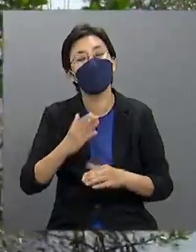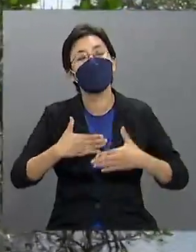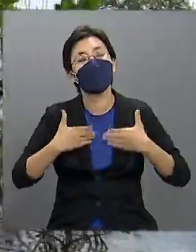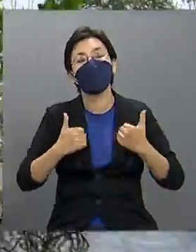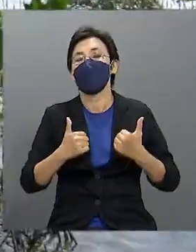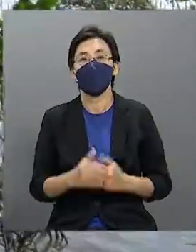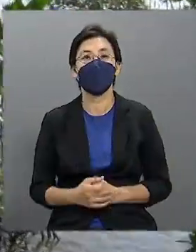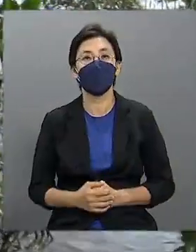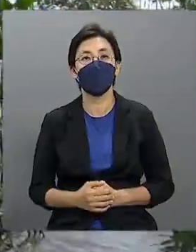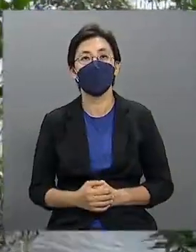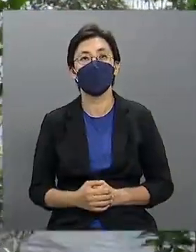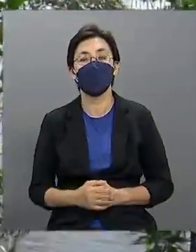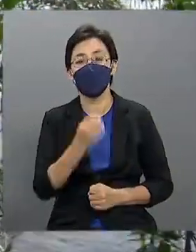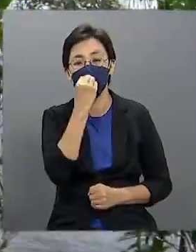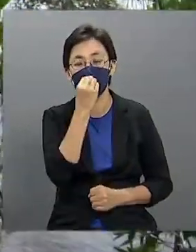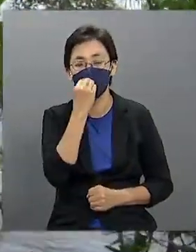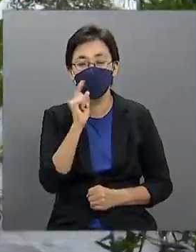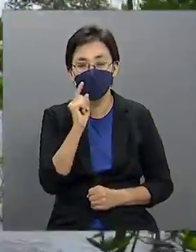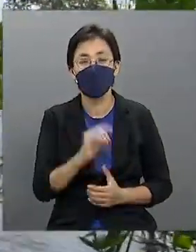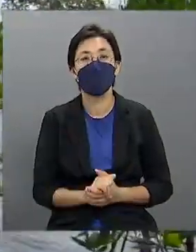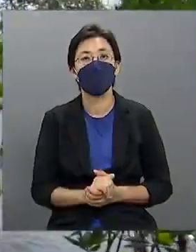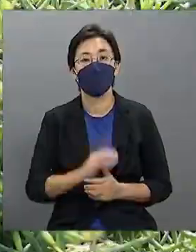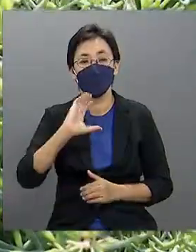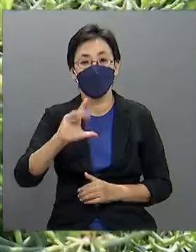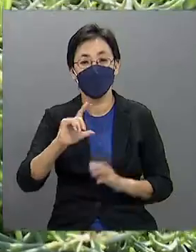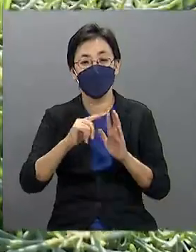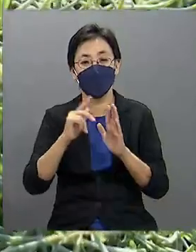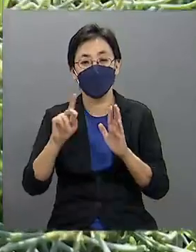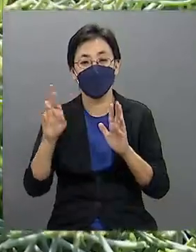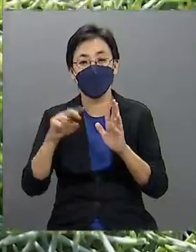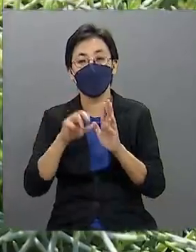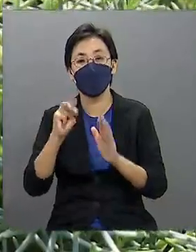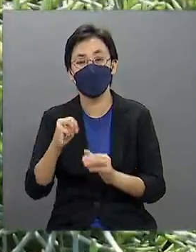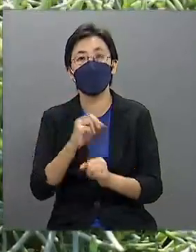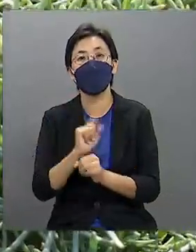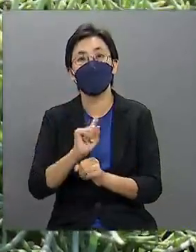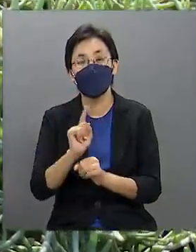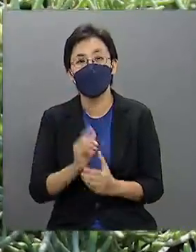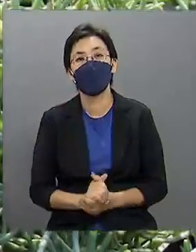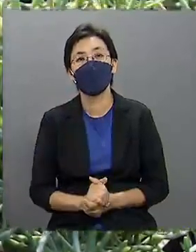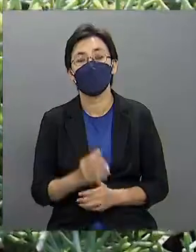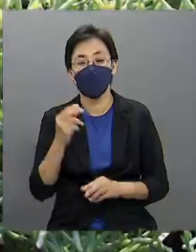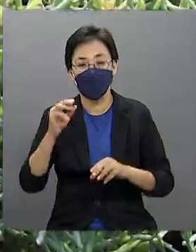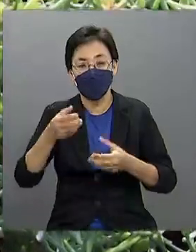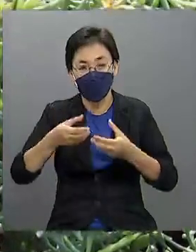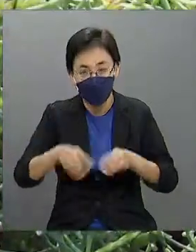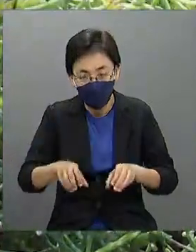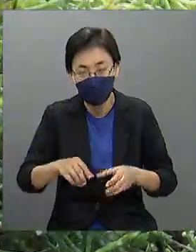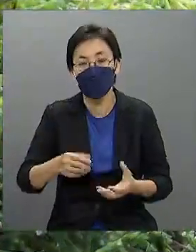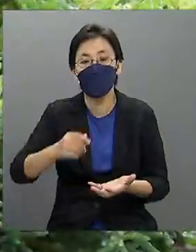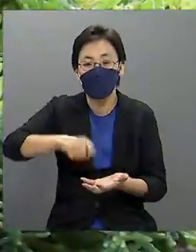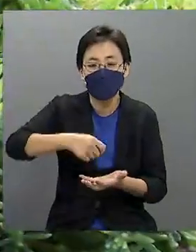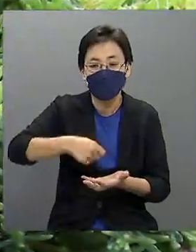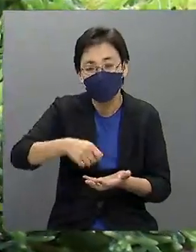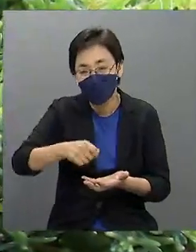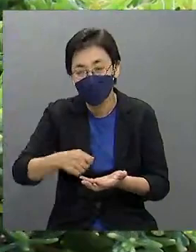ดอย่ชะครามเอามาทอดไข เอามาบีบฟรร